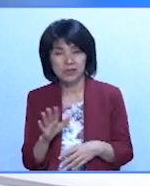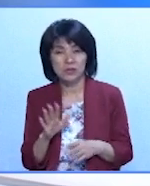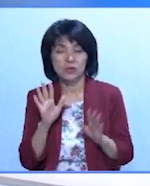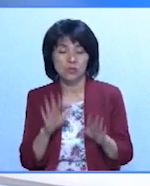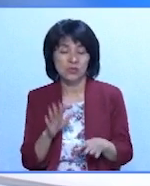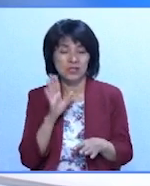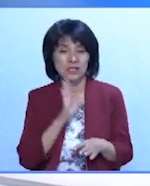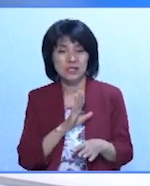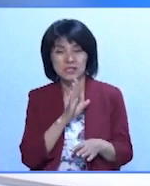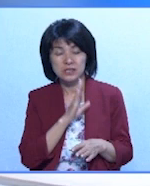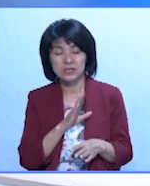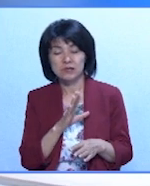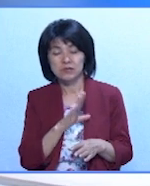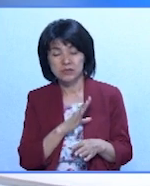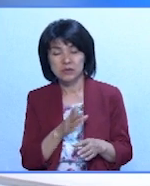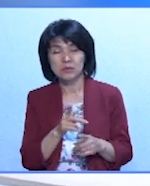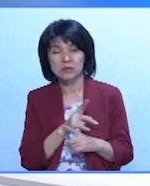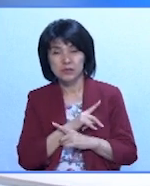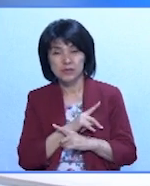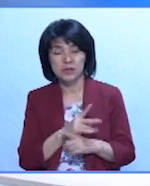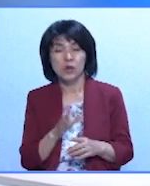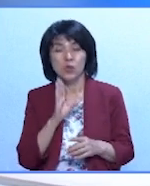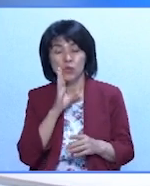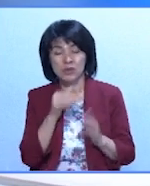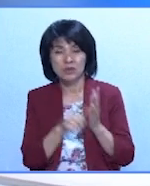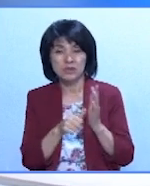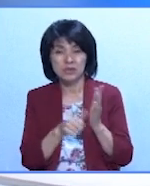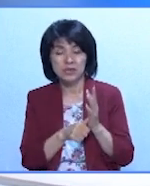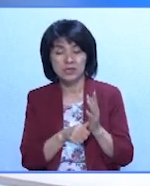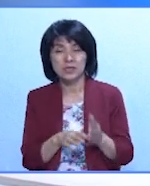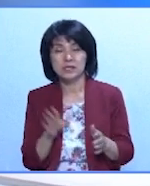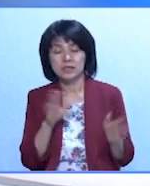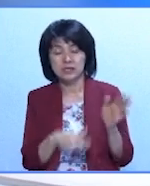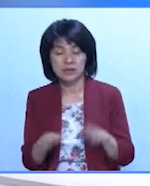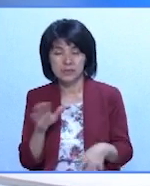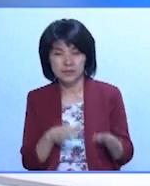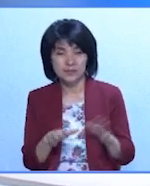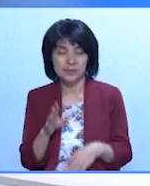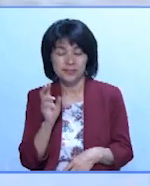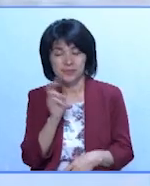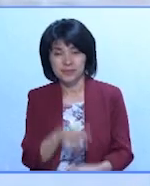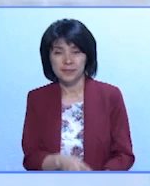бұл дүниемен қоштасар мед. Әйел адам таңғы сағат 6-лар шамасында Ертіске шомылмақ болыпты.